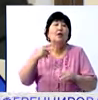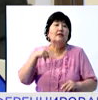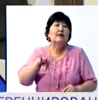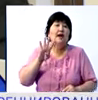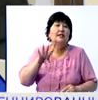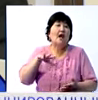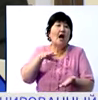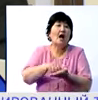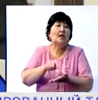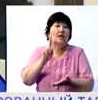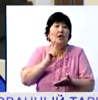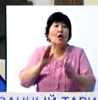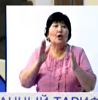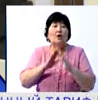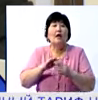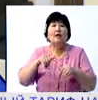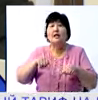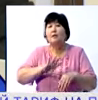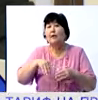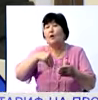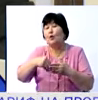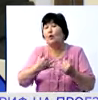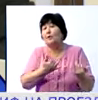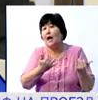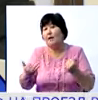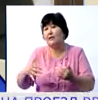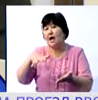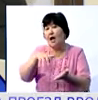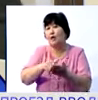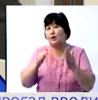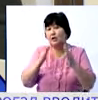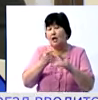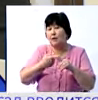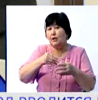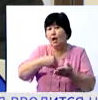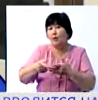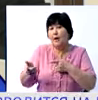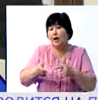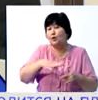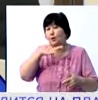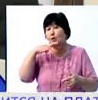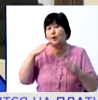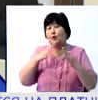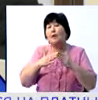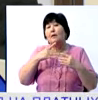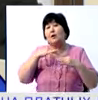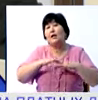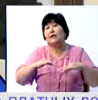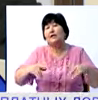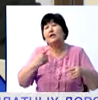24 арендных дома без права выкупа. На обеспечение арендным жильем и покупку готовых квартир для многодетных и малоимущих